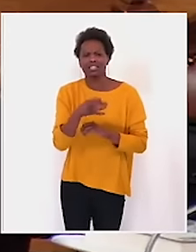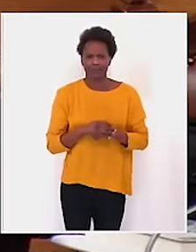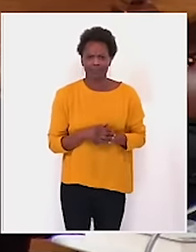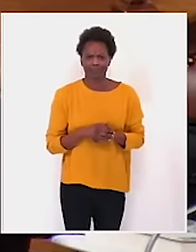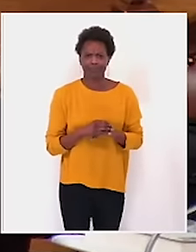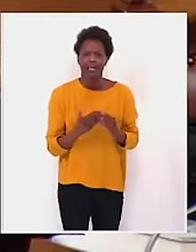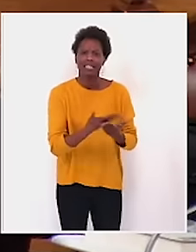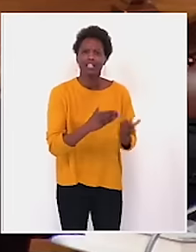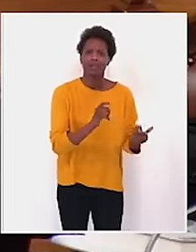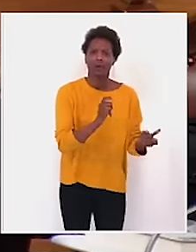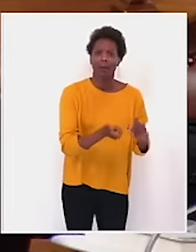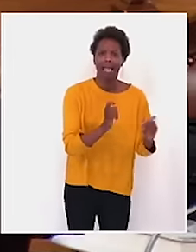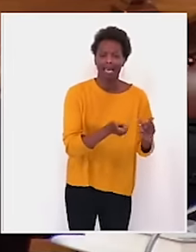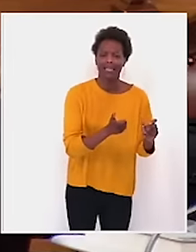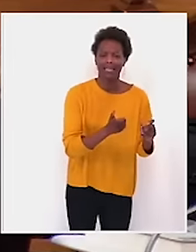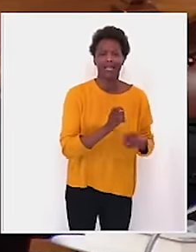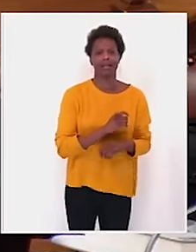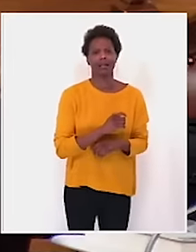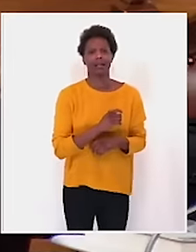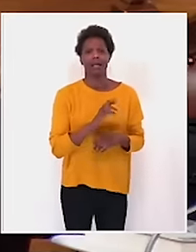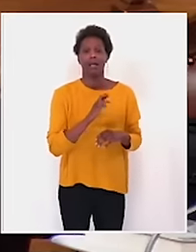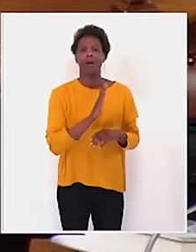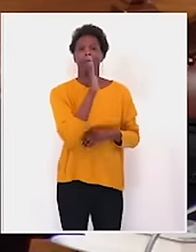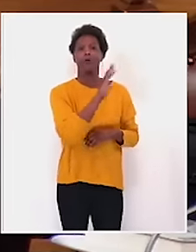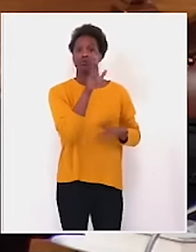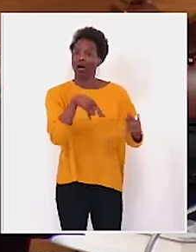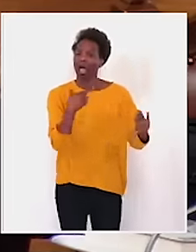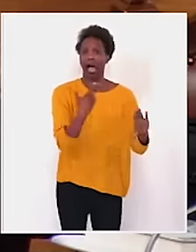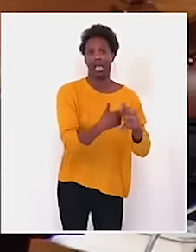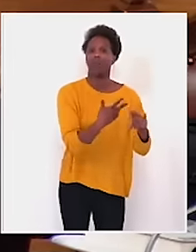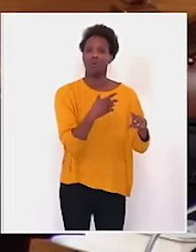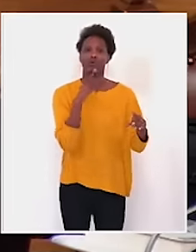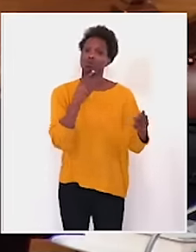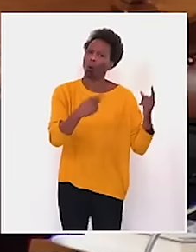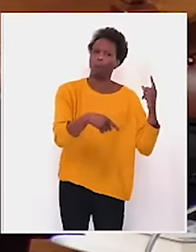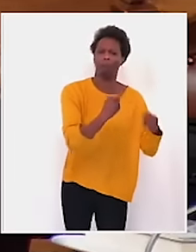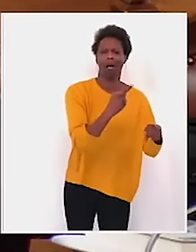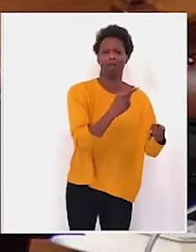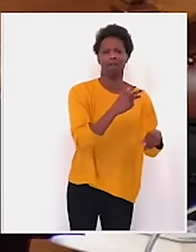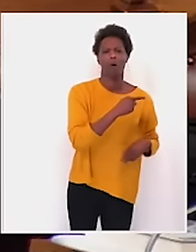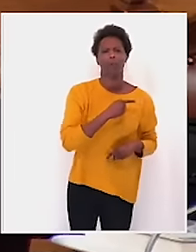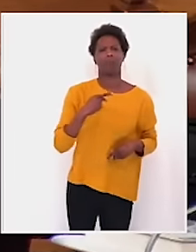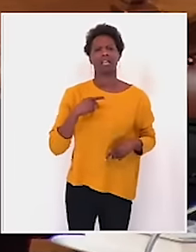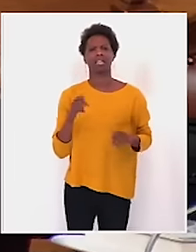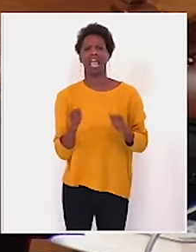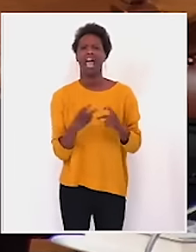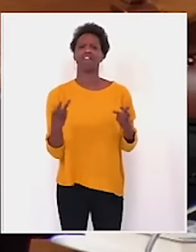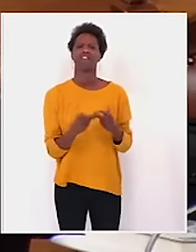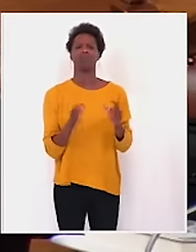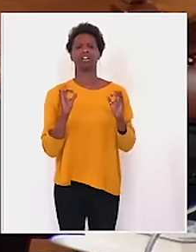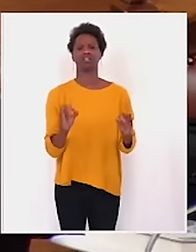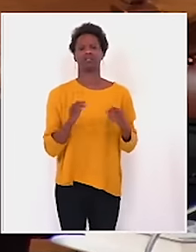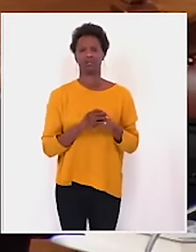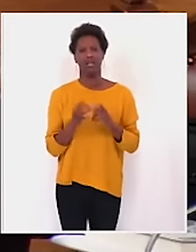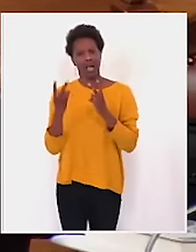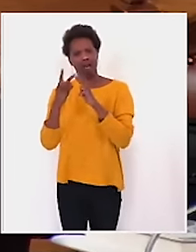grande précarité, au développement de logements à loyers sociaux jusqu'aux biens en accession à la propriété à prix maîtrisé, la commune prévoit d'encourager toute la